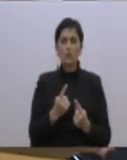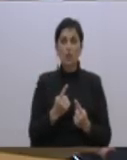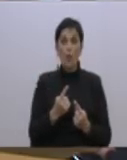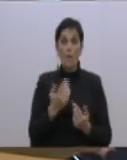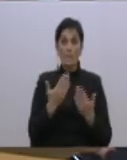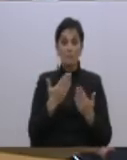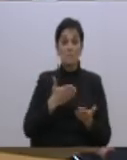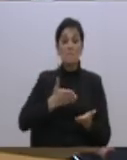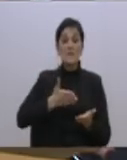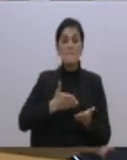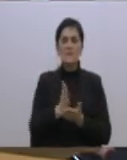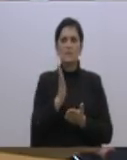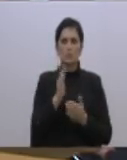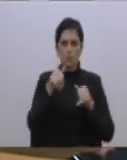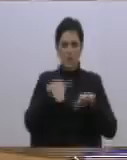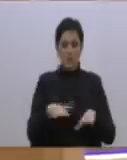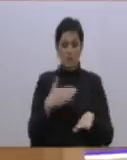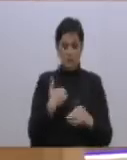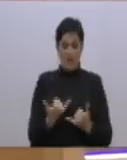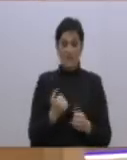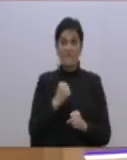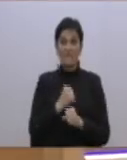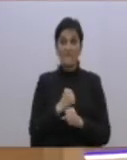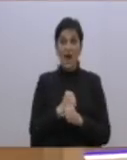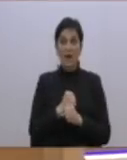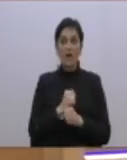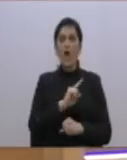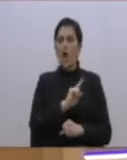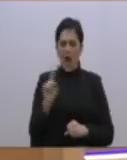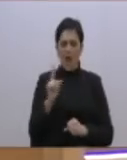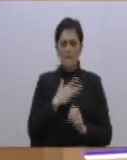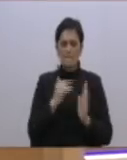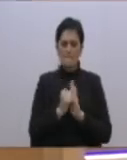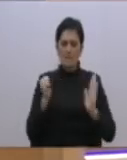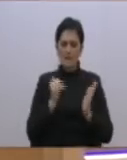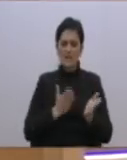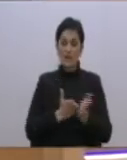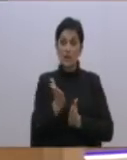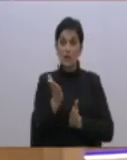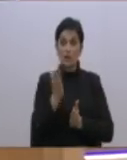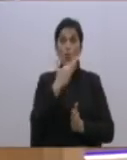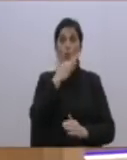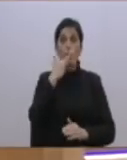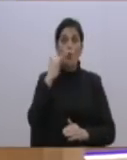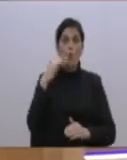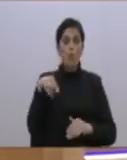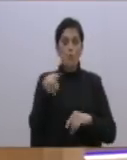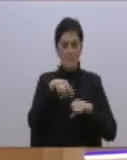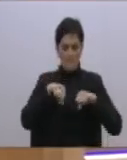Romara principuli gadaçgotileba rasasakhva chven vaketevt. Romara principuli gadaçgotileba. Uamravi